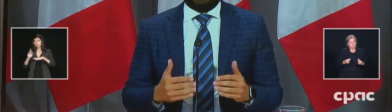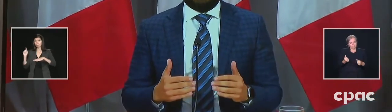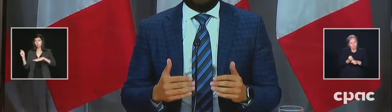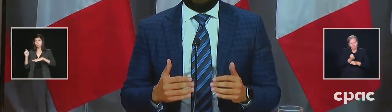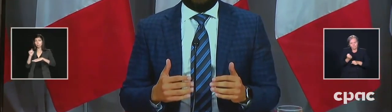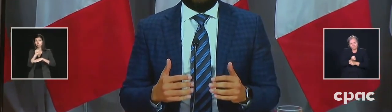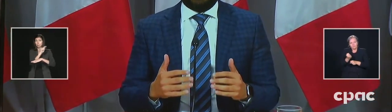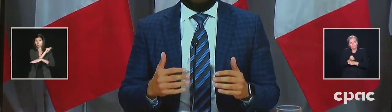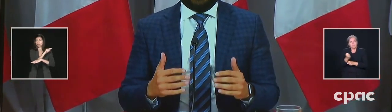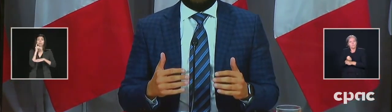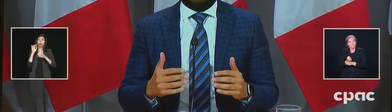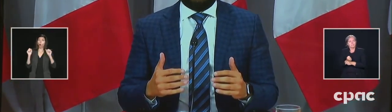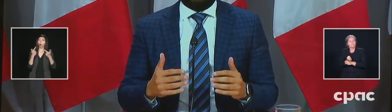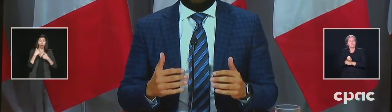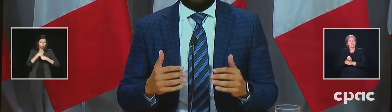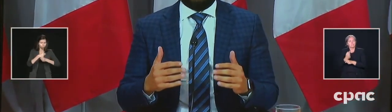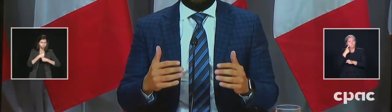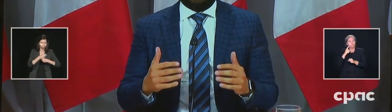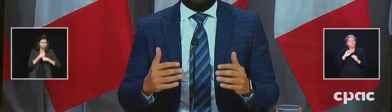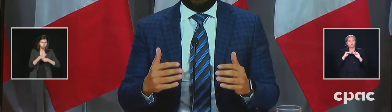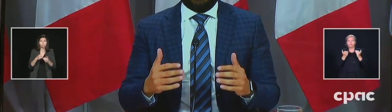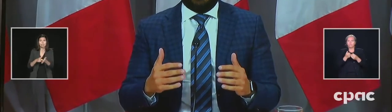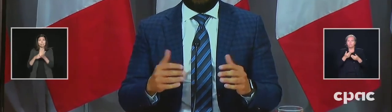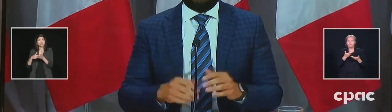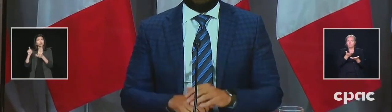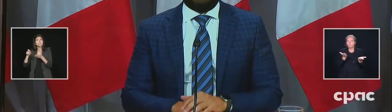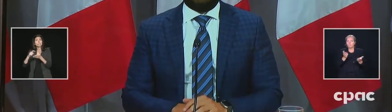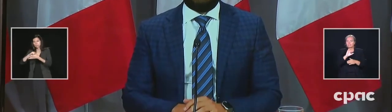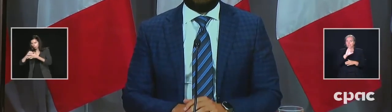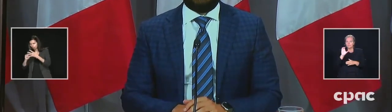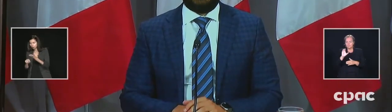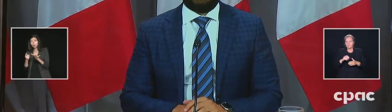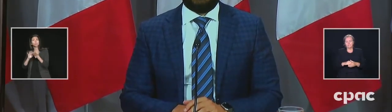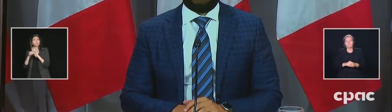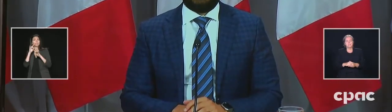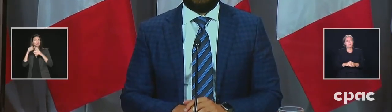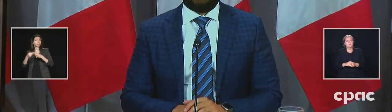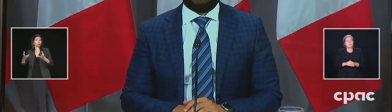suis certain que notre capacité va continuer à augmenter.